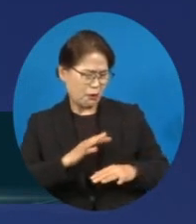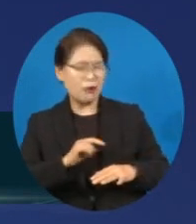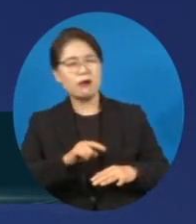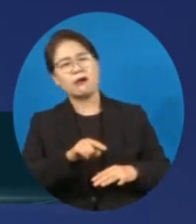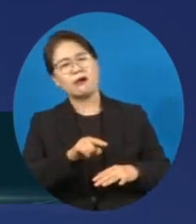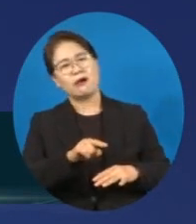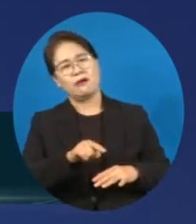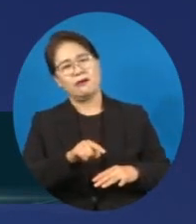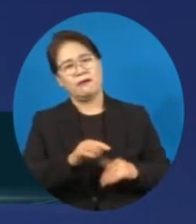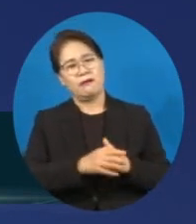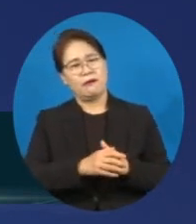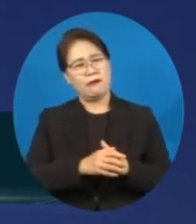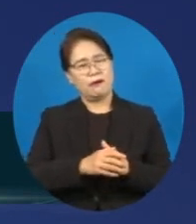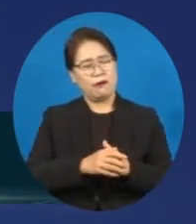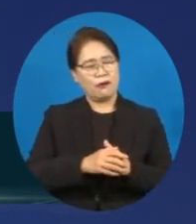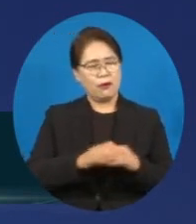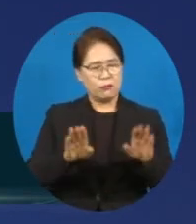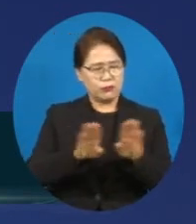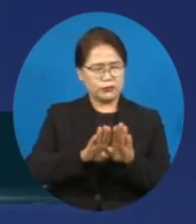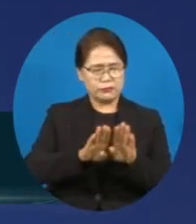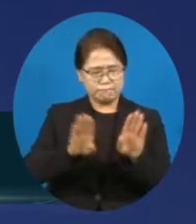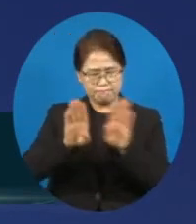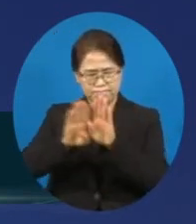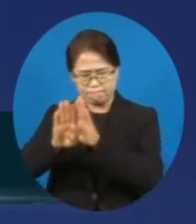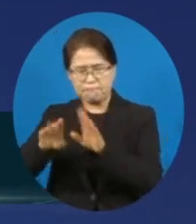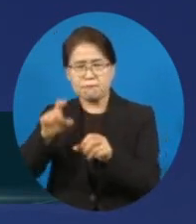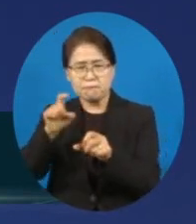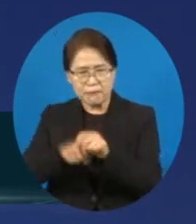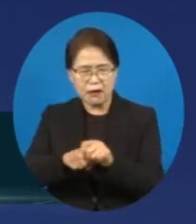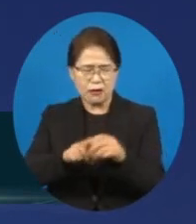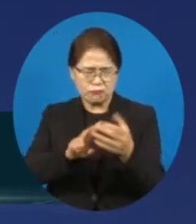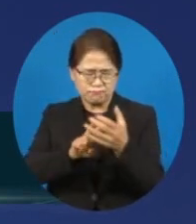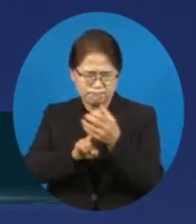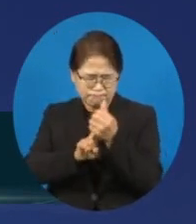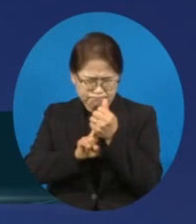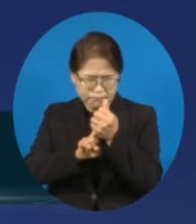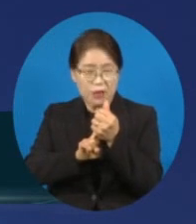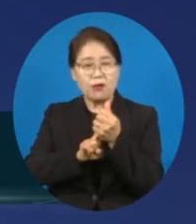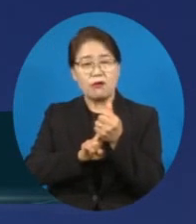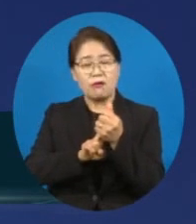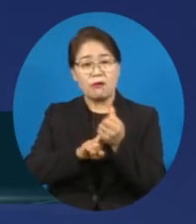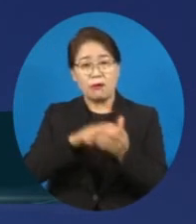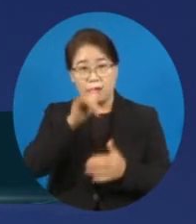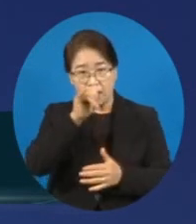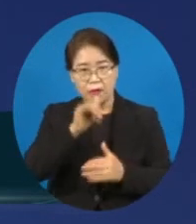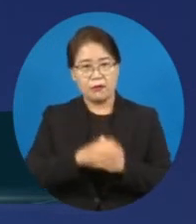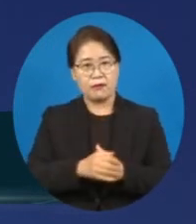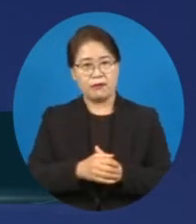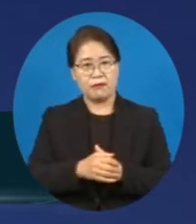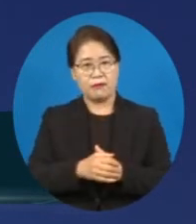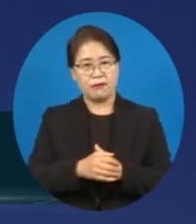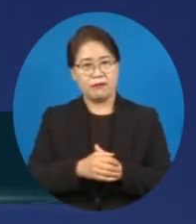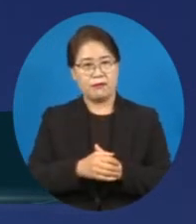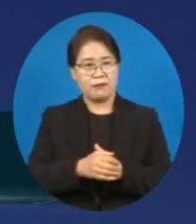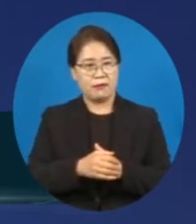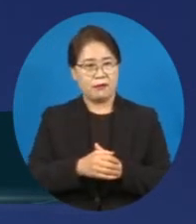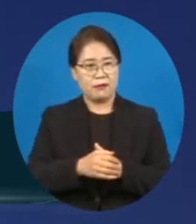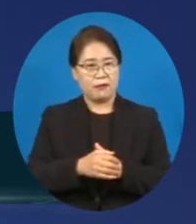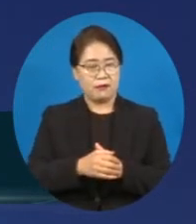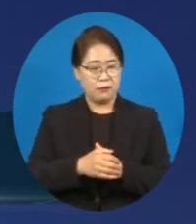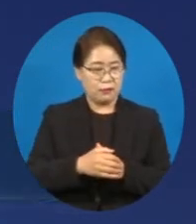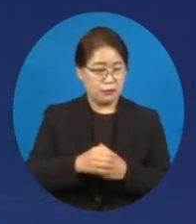무서워서 문을 꼭꼭 걸어 잠그고 숨어 있었어요 그런데 부활하신 주님이 그날